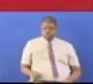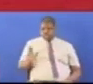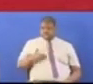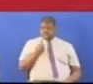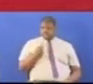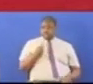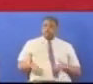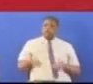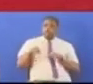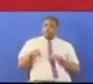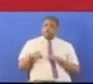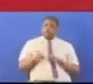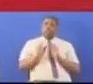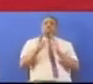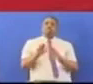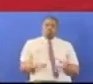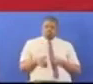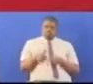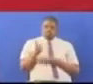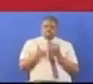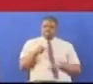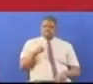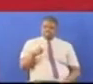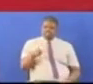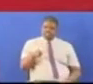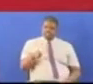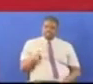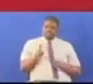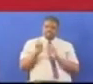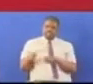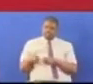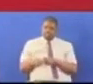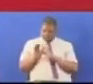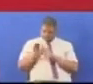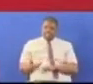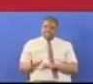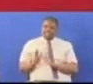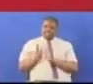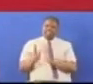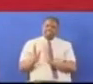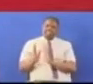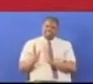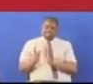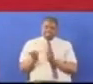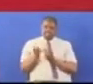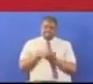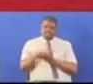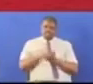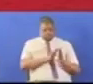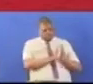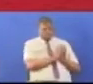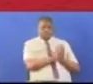kwamba mamlaka ya bunge katika sehemu hiyo yapo na yanabaki kama yalivyoelezwa katika